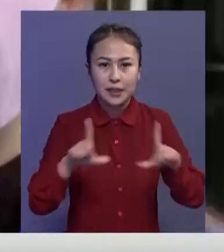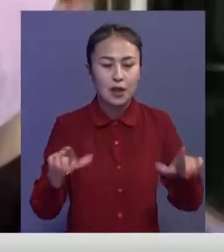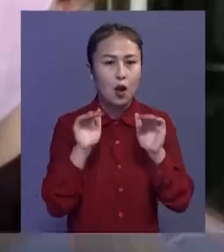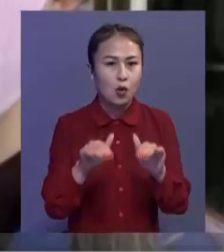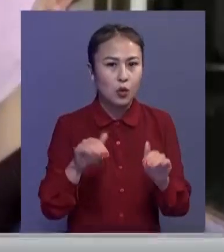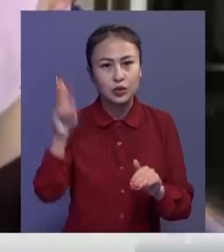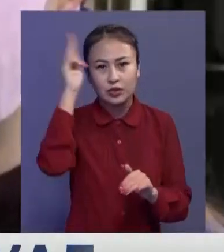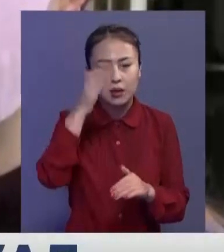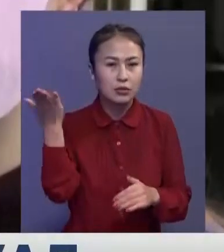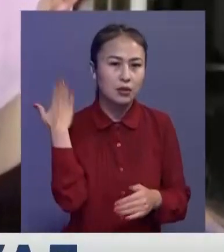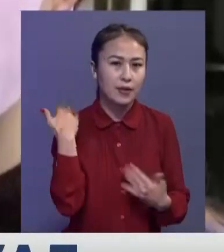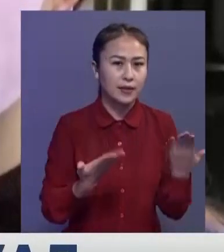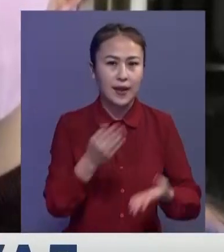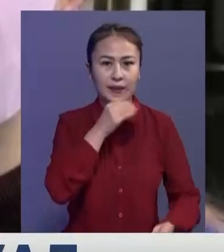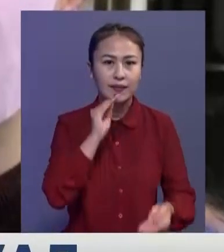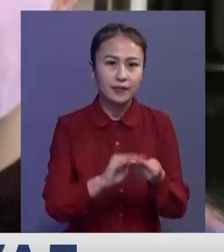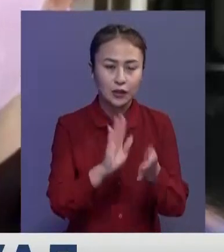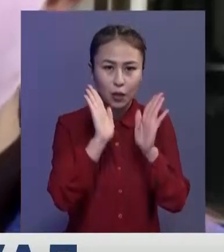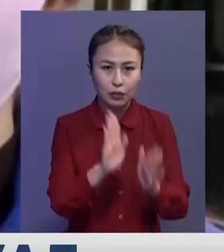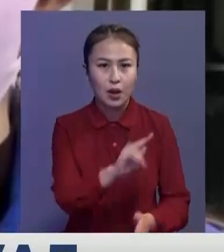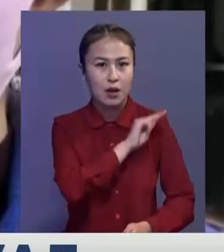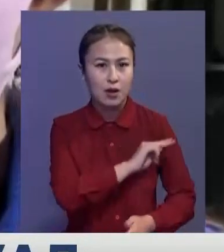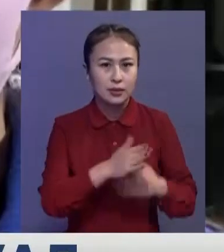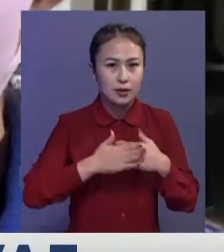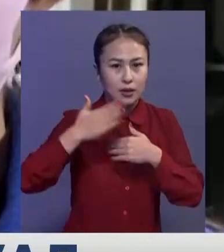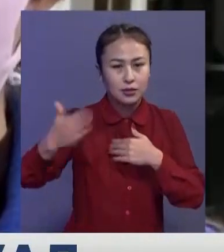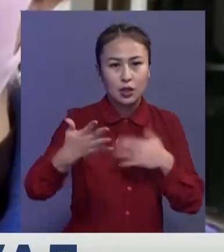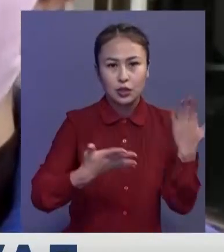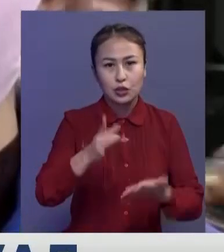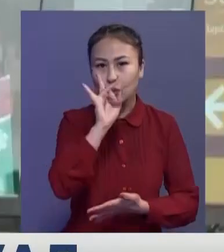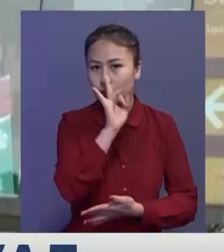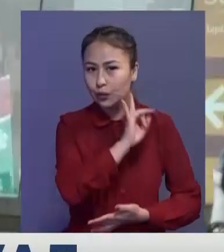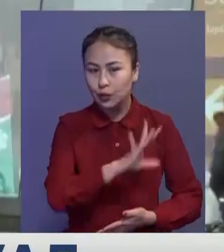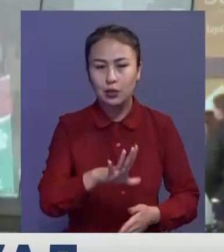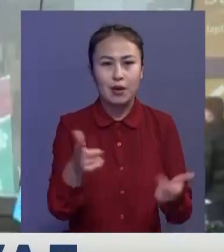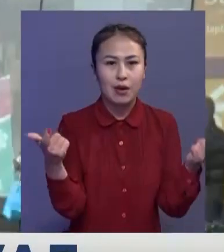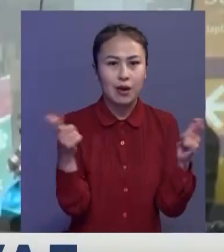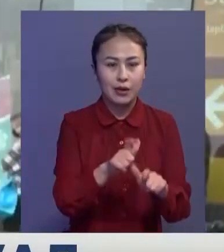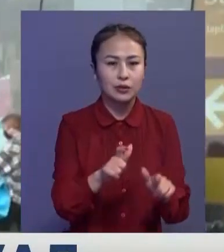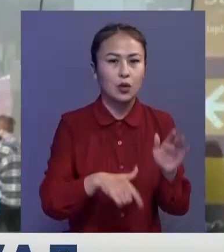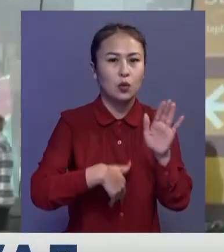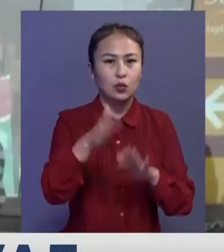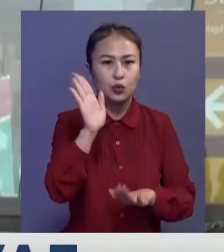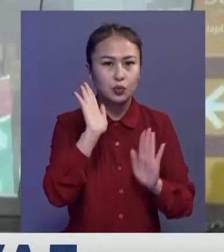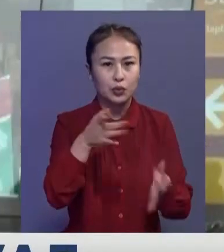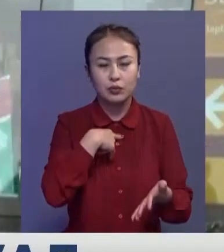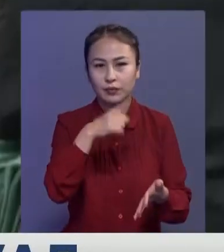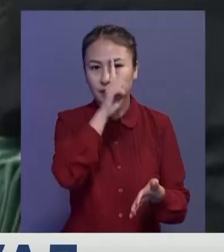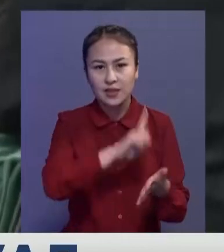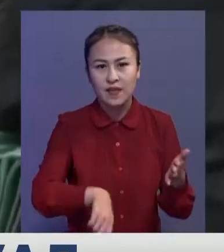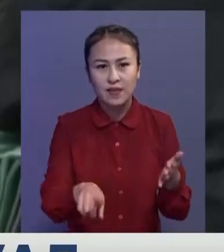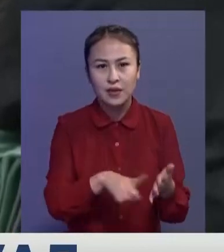жұмысы бұрынғы қалпында қалса, ал қызметкерлер қашықтан жұмыс істеуге көшпесе, карантиннің оң нәтиже әкелетініне күмәнім